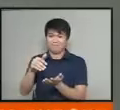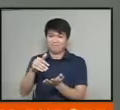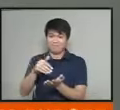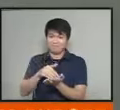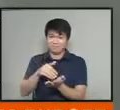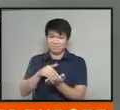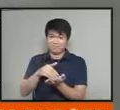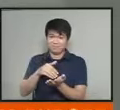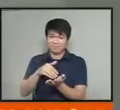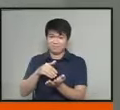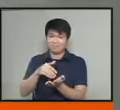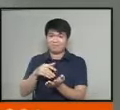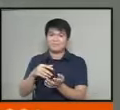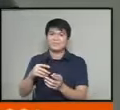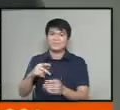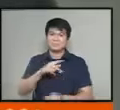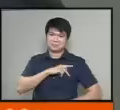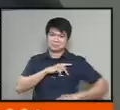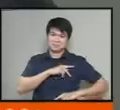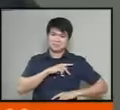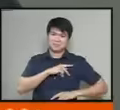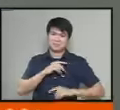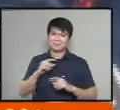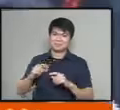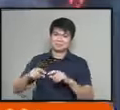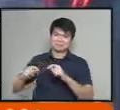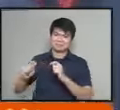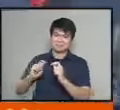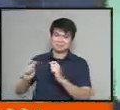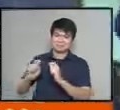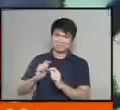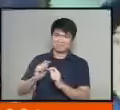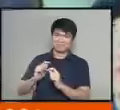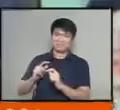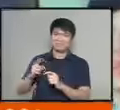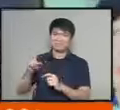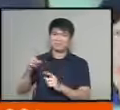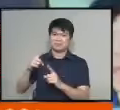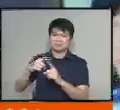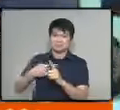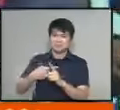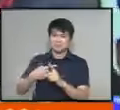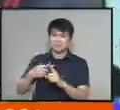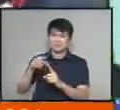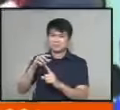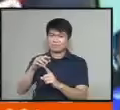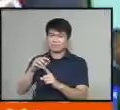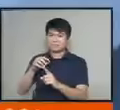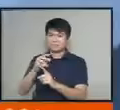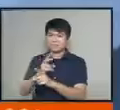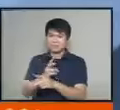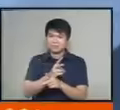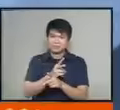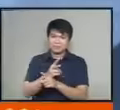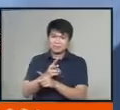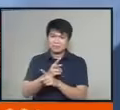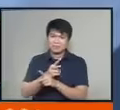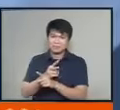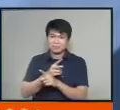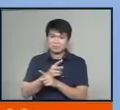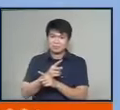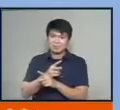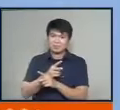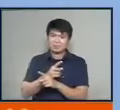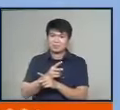mga pulis pala ang kanyang katransaksyon. Almost 1 month na naming sinusubaybayan lahat ng mga gigs niya. May makikita niyo mamaya